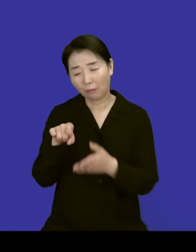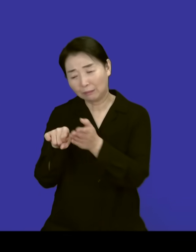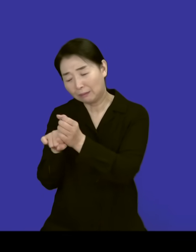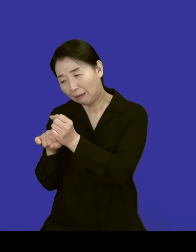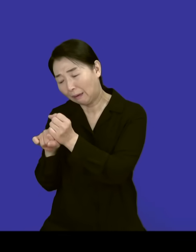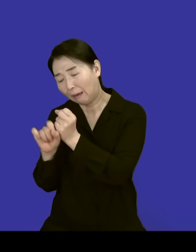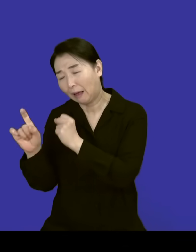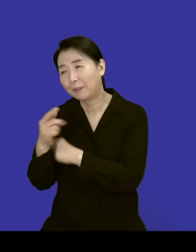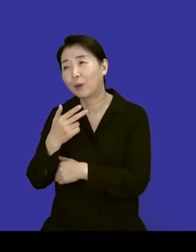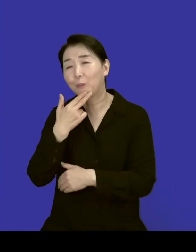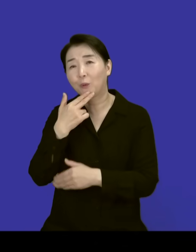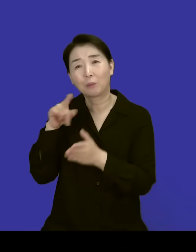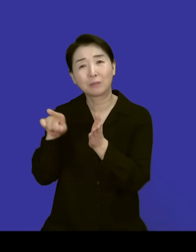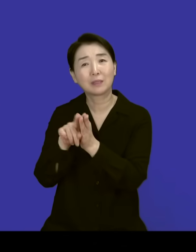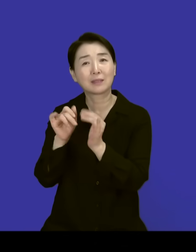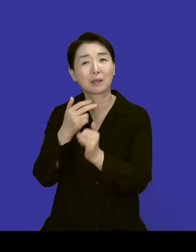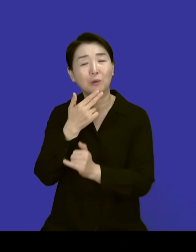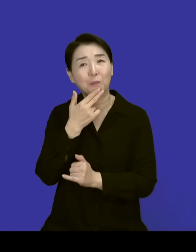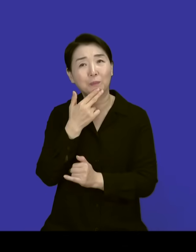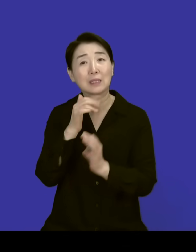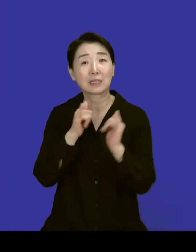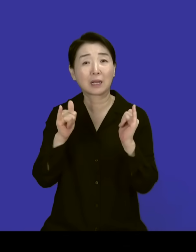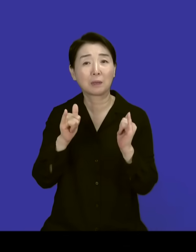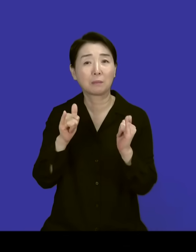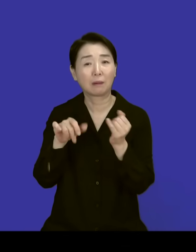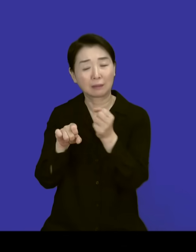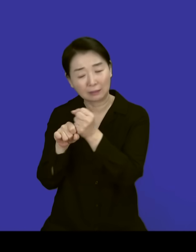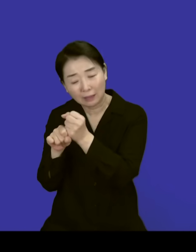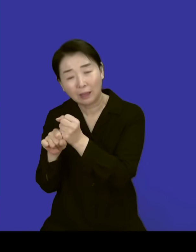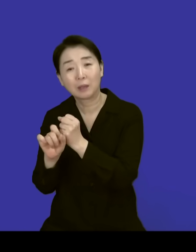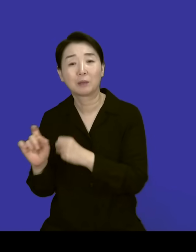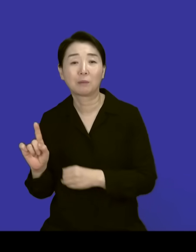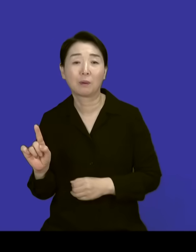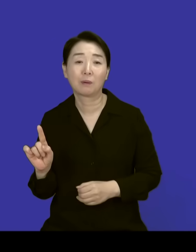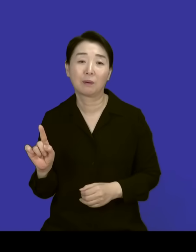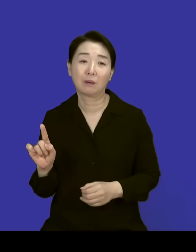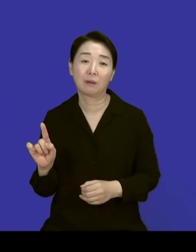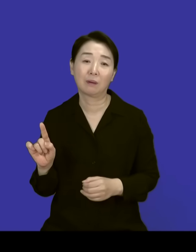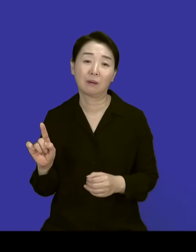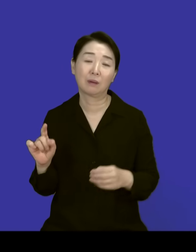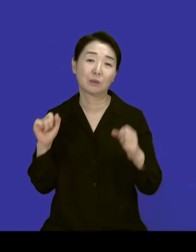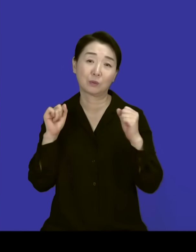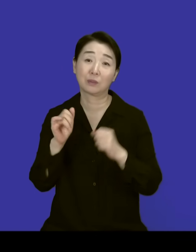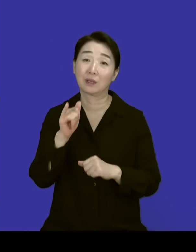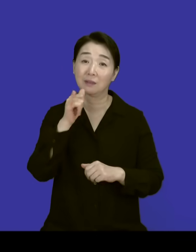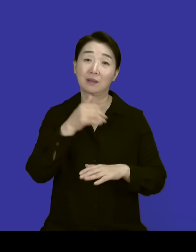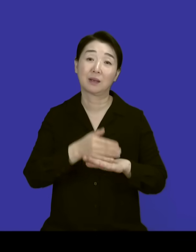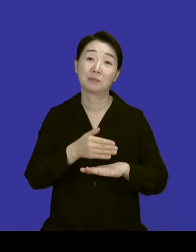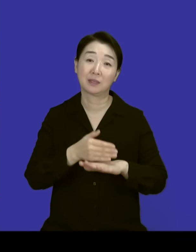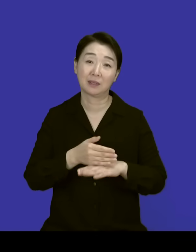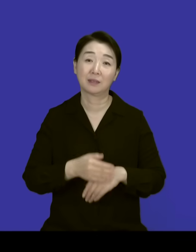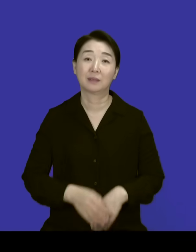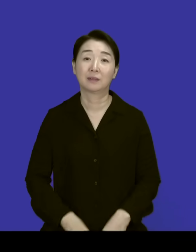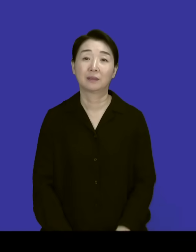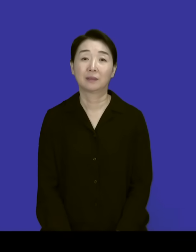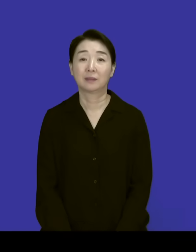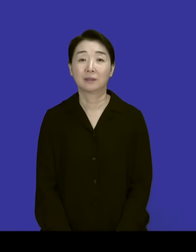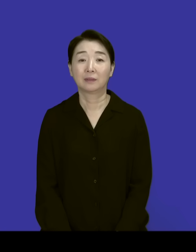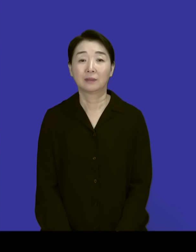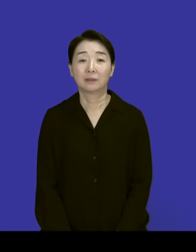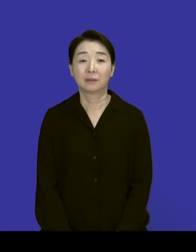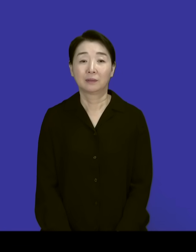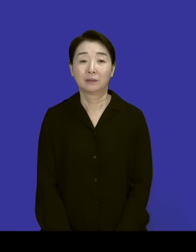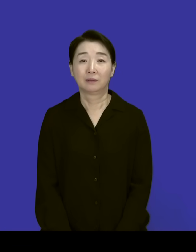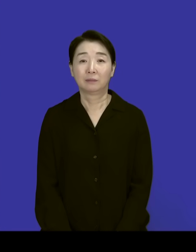네, 믿을 구석이 없는 사람일수록 네, 네. 기댈 곳이 저 존재가 있다는 그 사실이 얼마나 감사합니까,